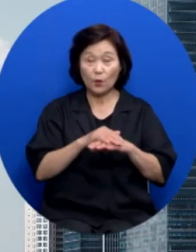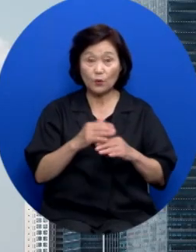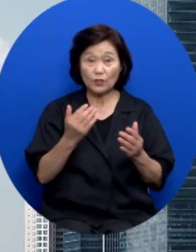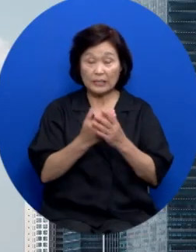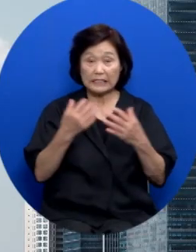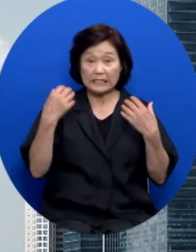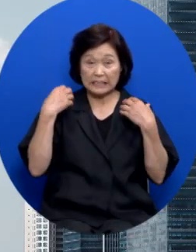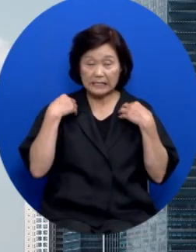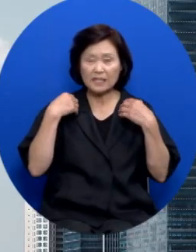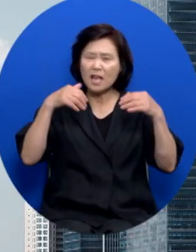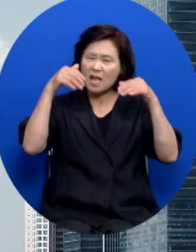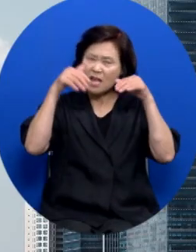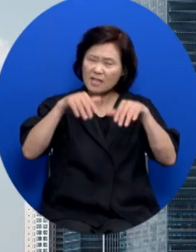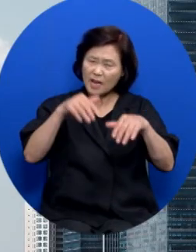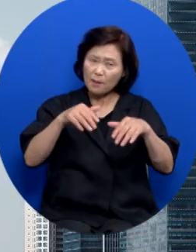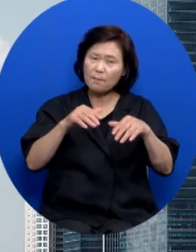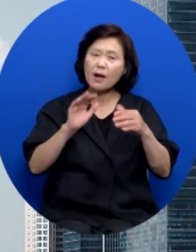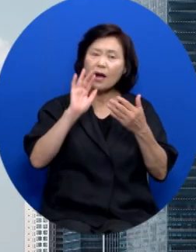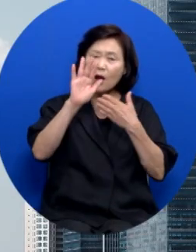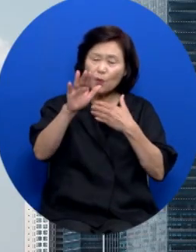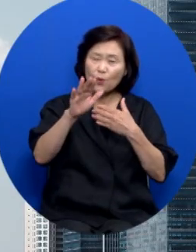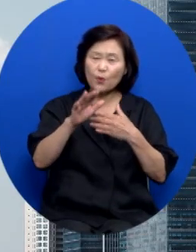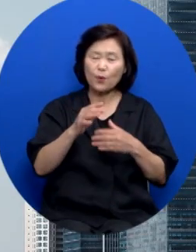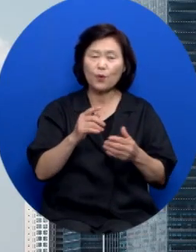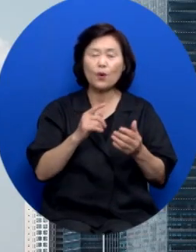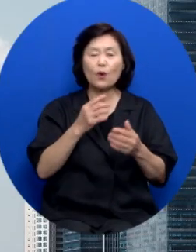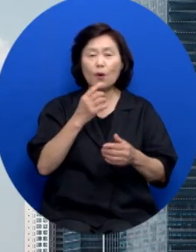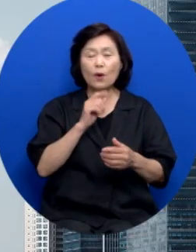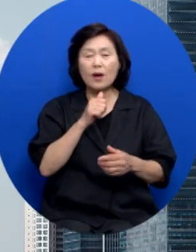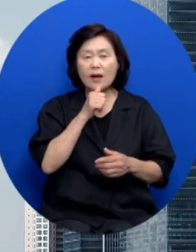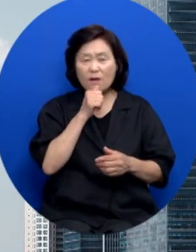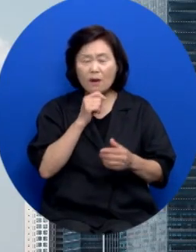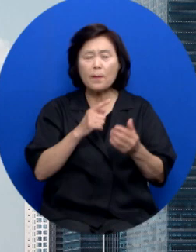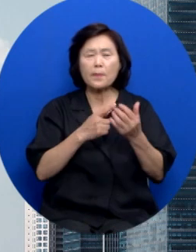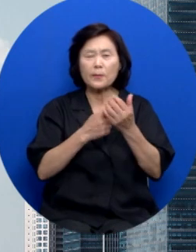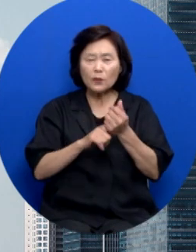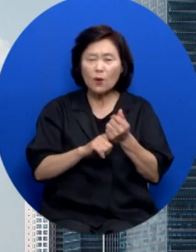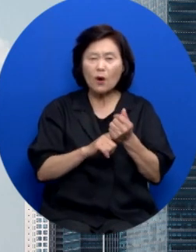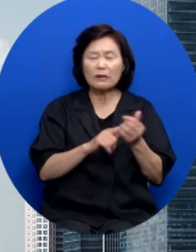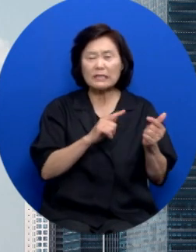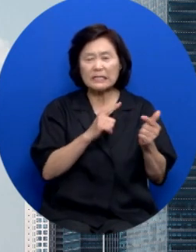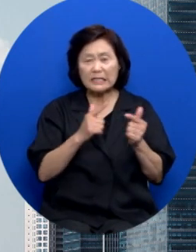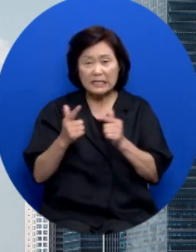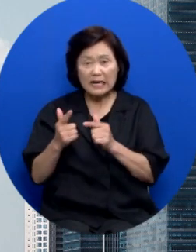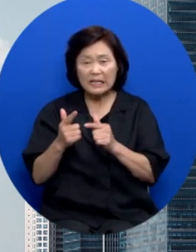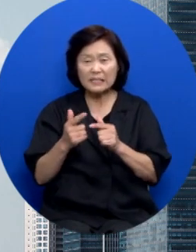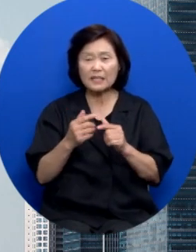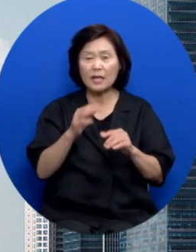농촌진흥청이 장마기 이후 유지작물과 잡곡류에 관한 병해충 관리를 당부했습니다.